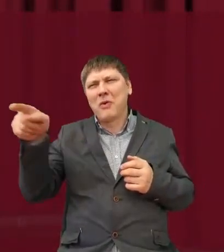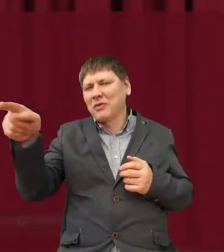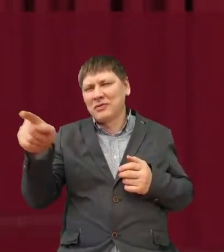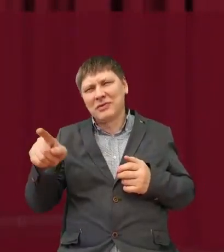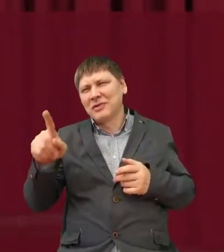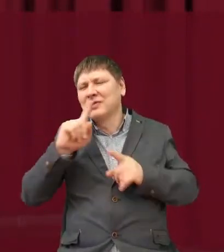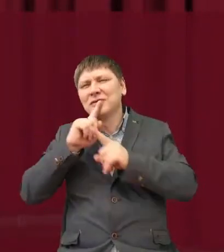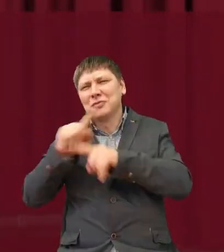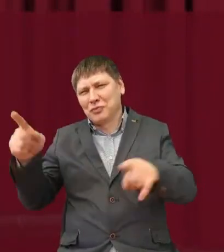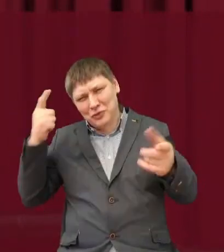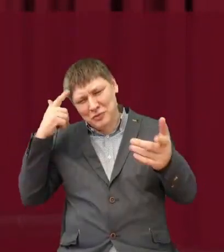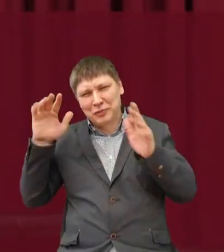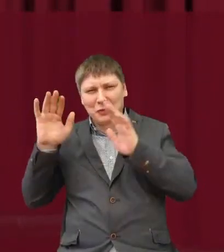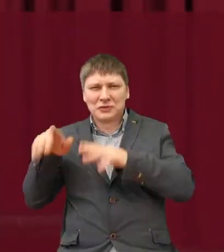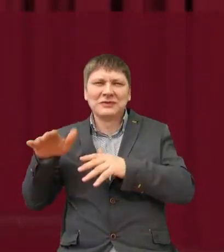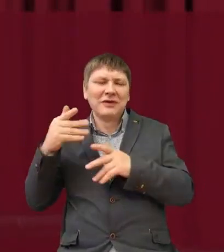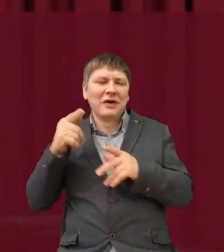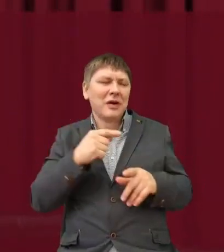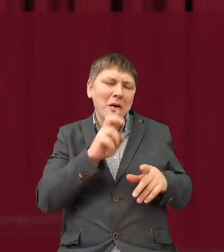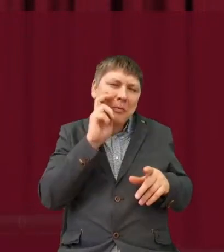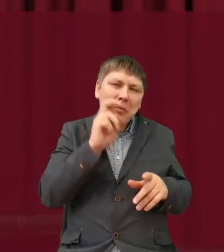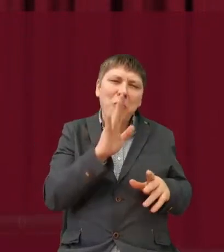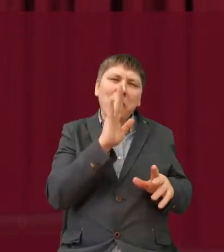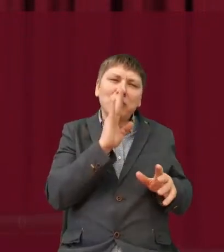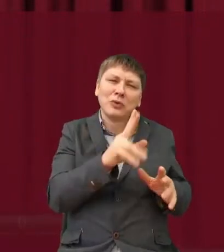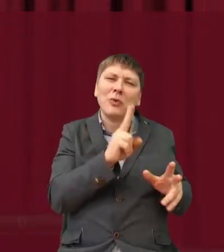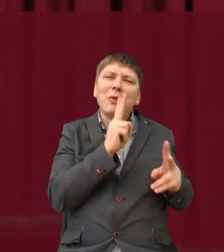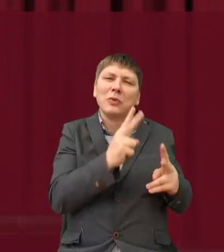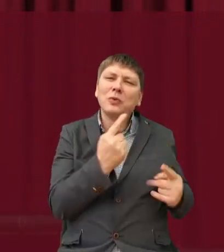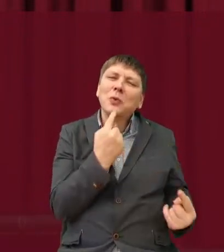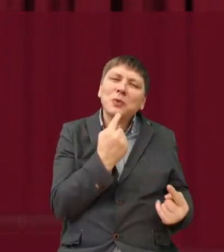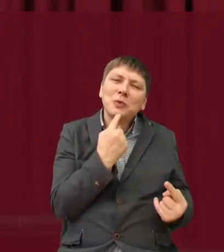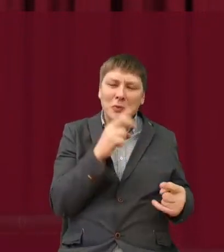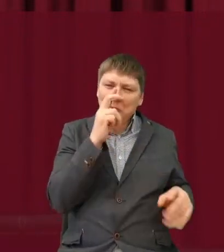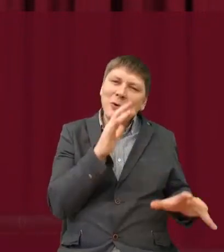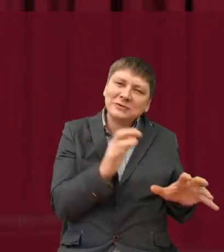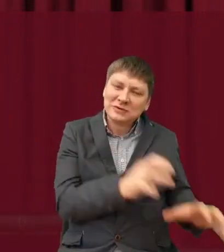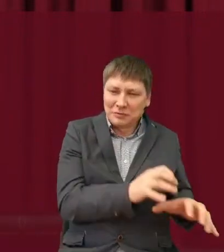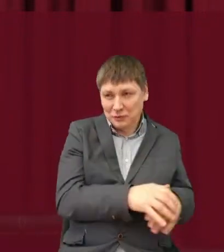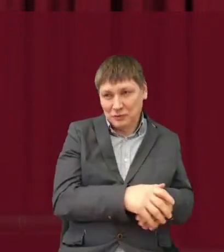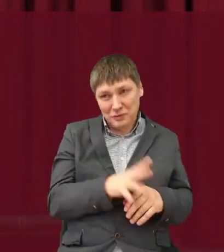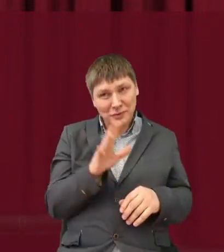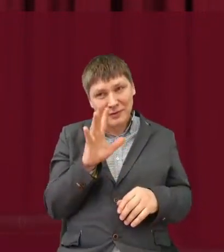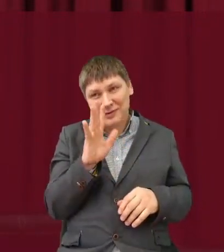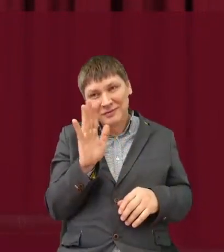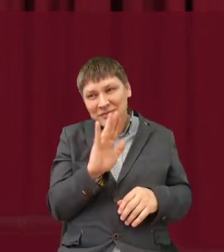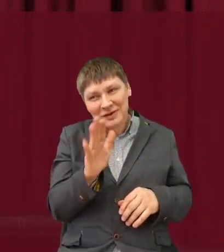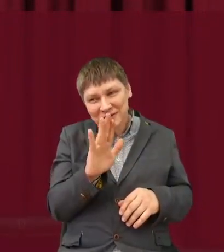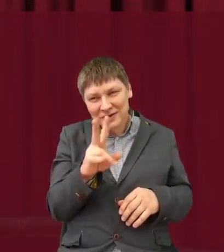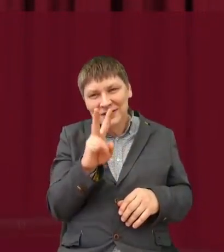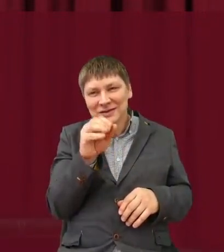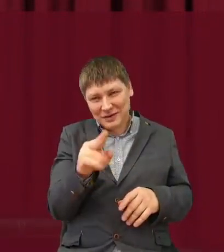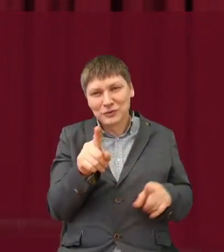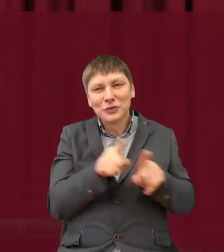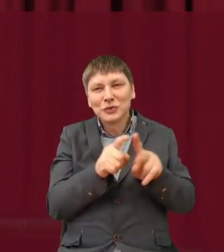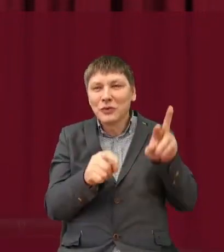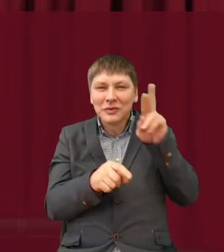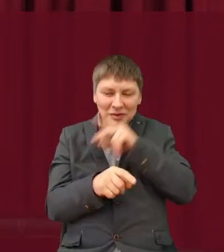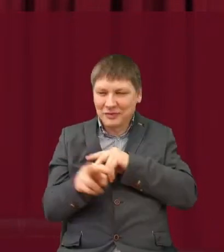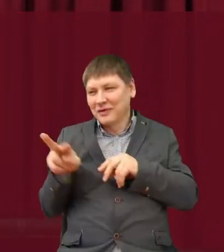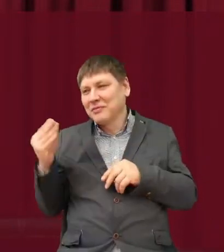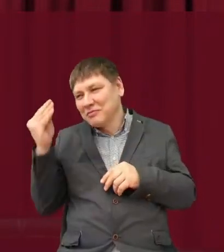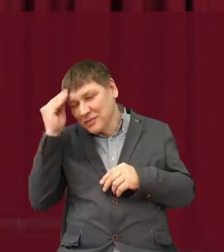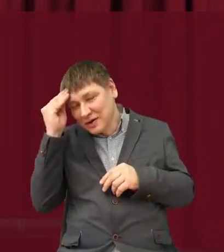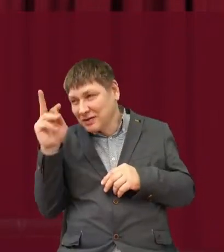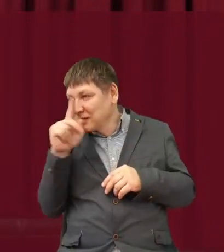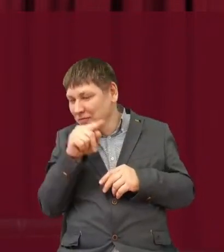Бог это Бог Долин но что делает Господь мне вспомнилось место писания 103 псалом восьмой Стих